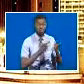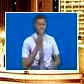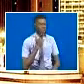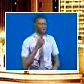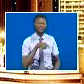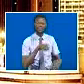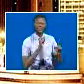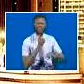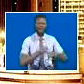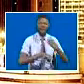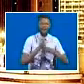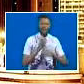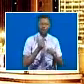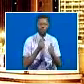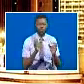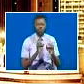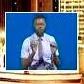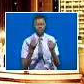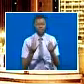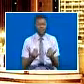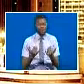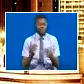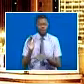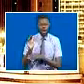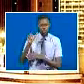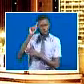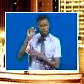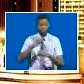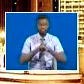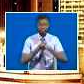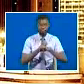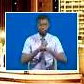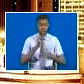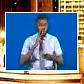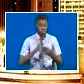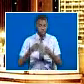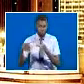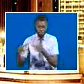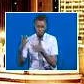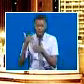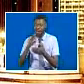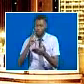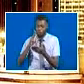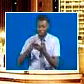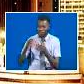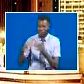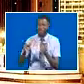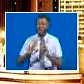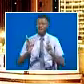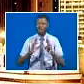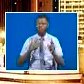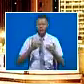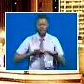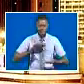inataka serikali kutoa msaada na ulinzi kwa mashahidi walionusurika ambao wako tayari kutoa ushahidi katika kesi dhidi